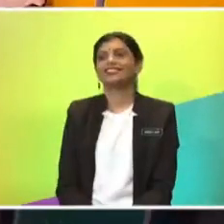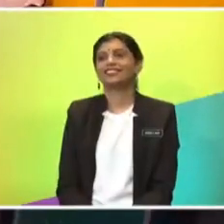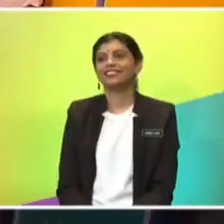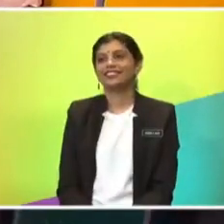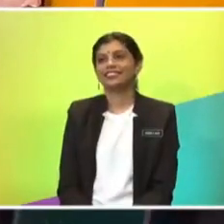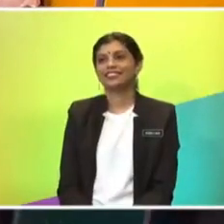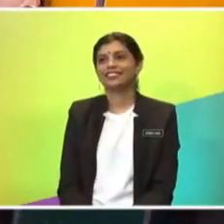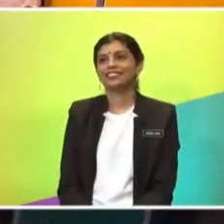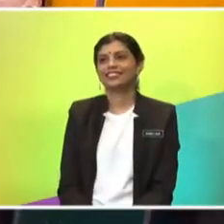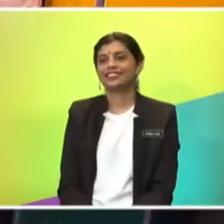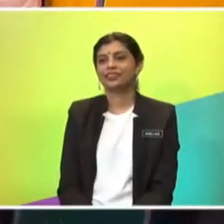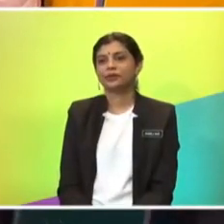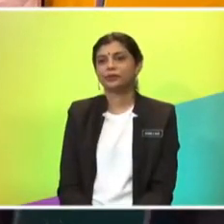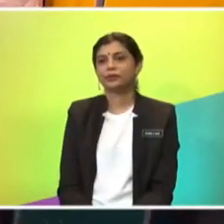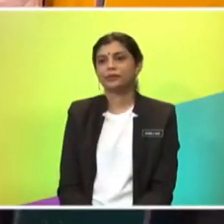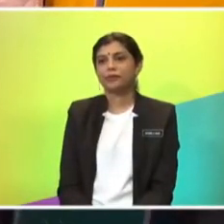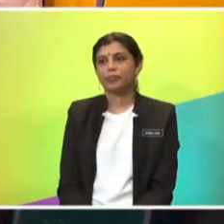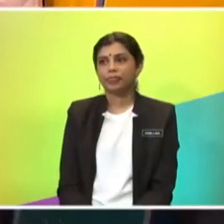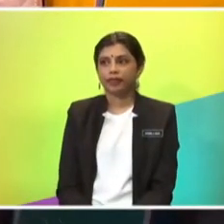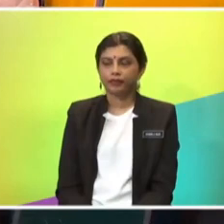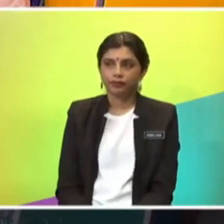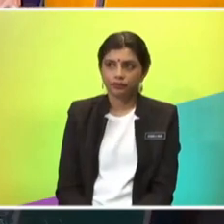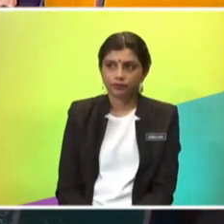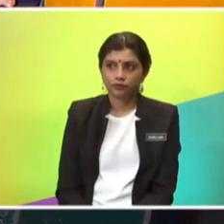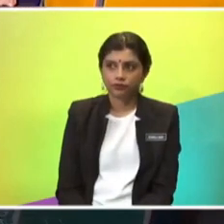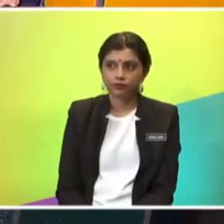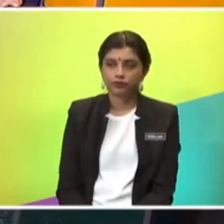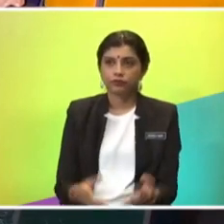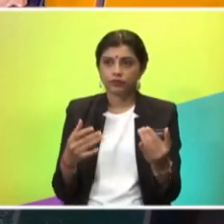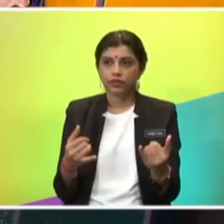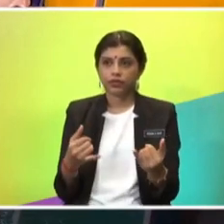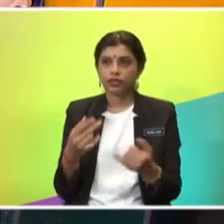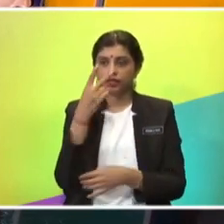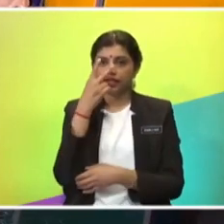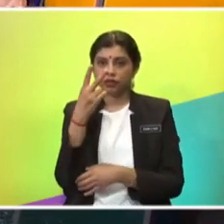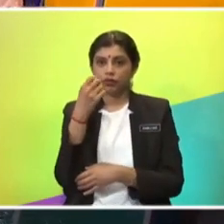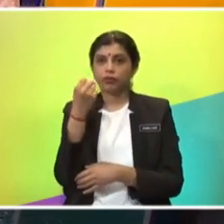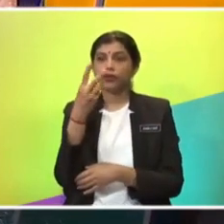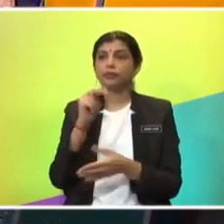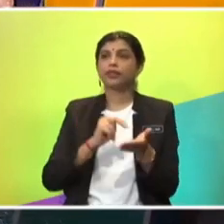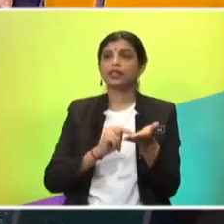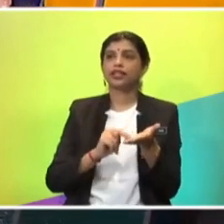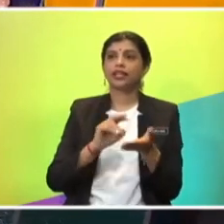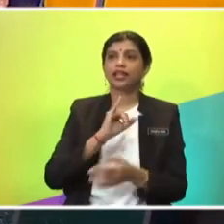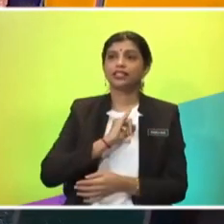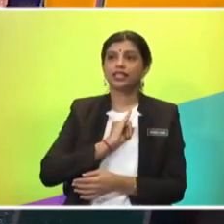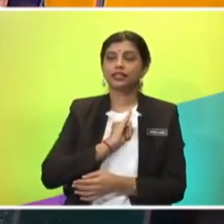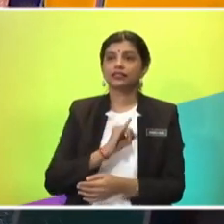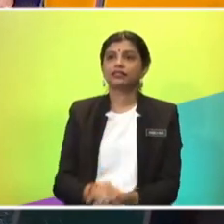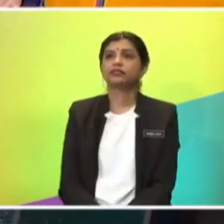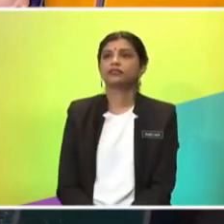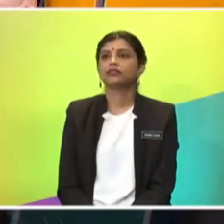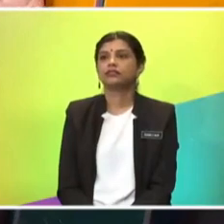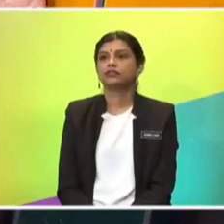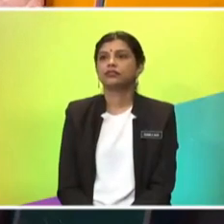Iman. Okay, Iman. Baik, silakan Iman. Iman, cuba teka Iman berapa nilai saya. Tengok di paparan.